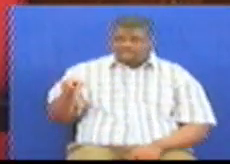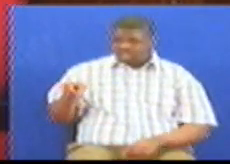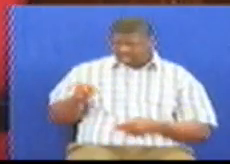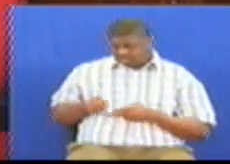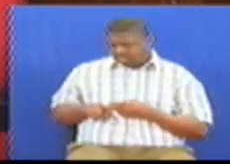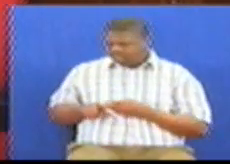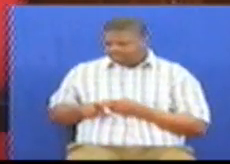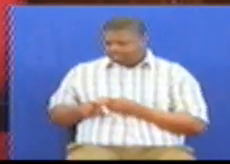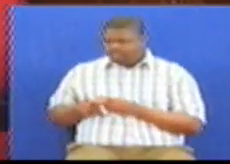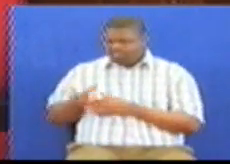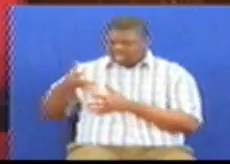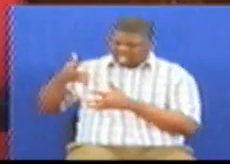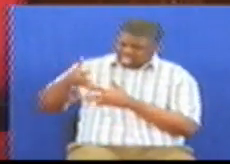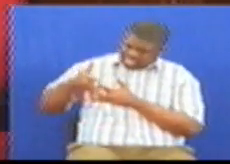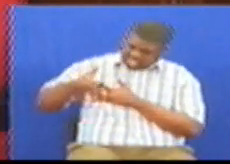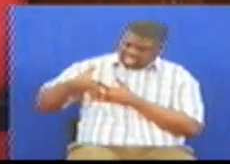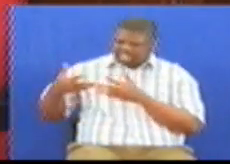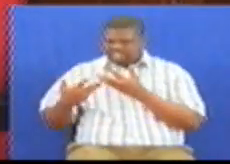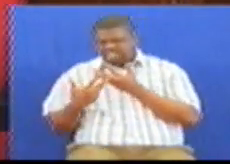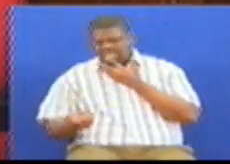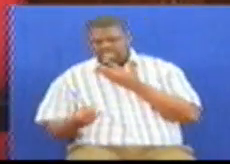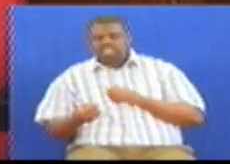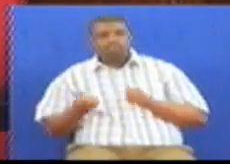kwenye kituo cha afya cha Kintinku.